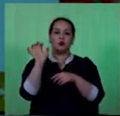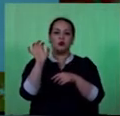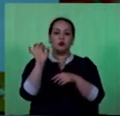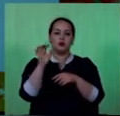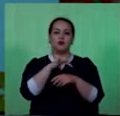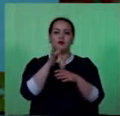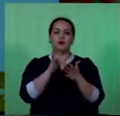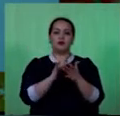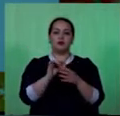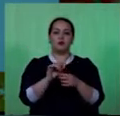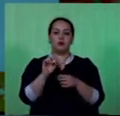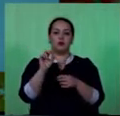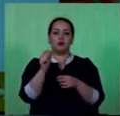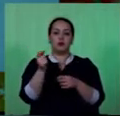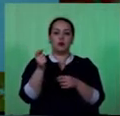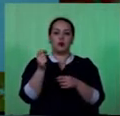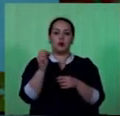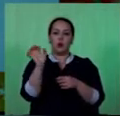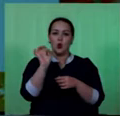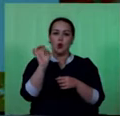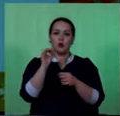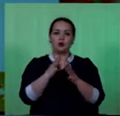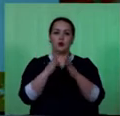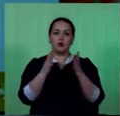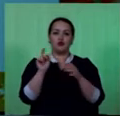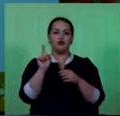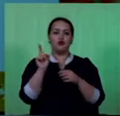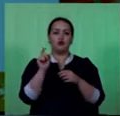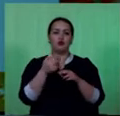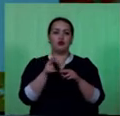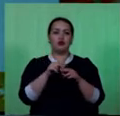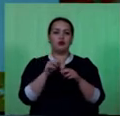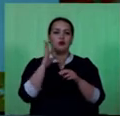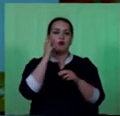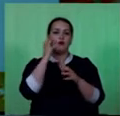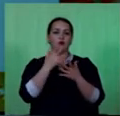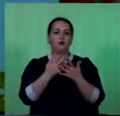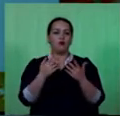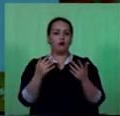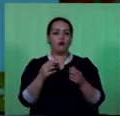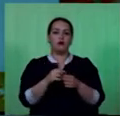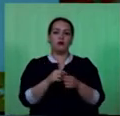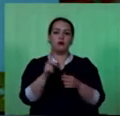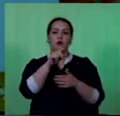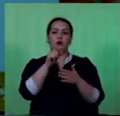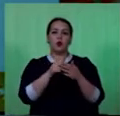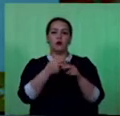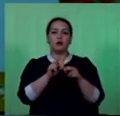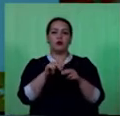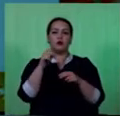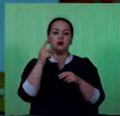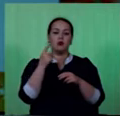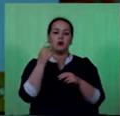центре косточка большая что за фрукт вот вам вопрос это сладкий молодцы